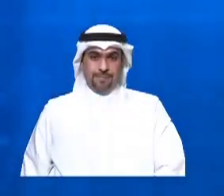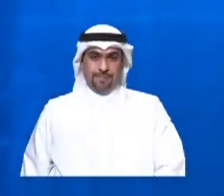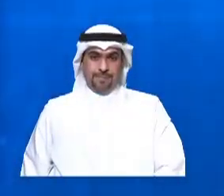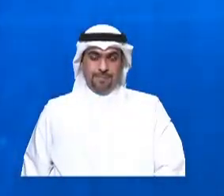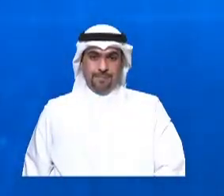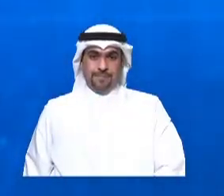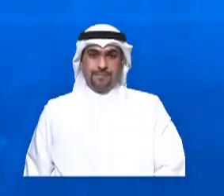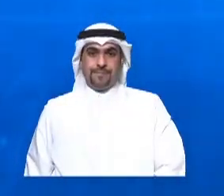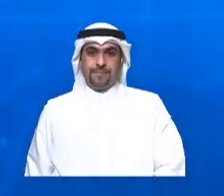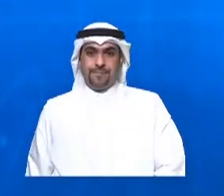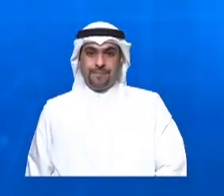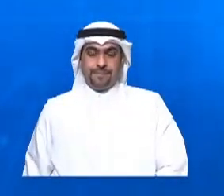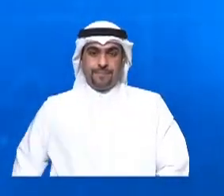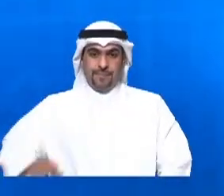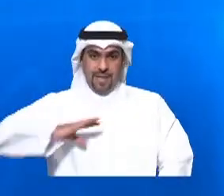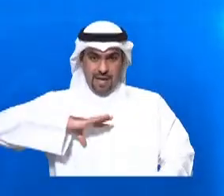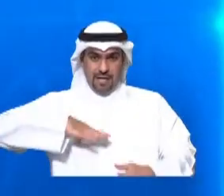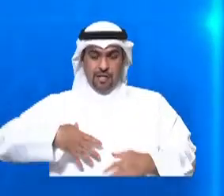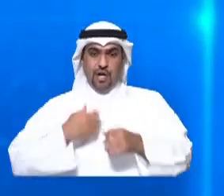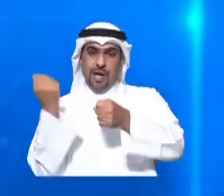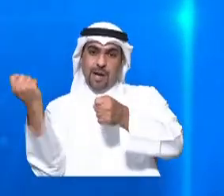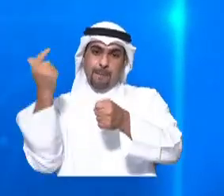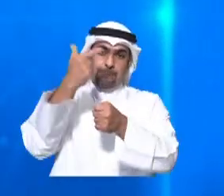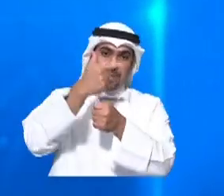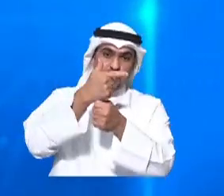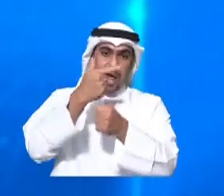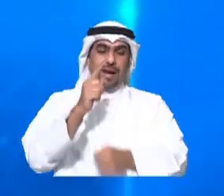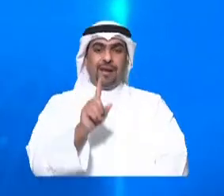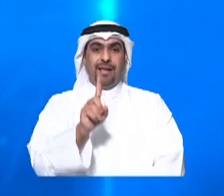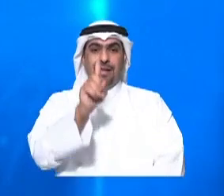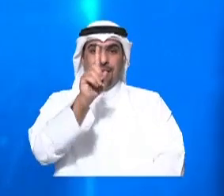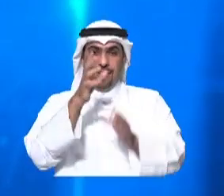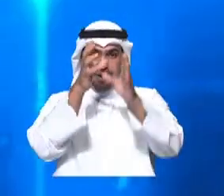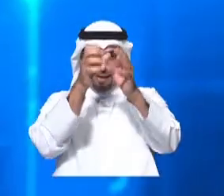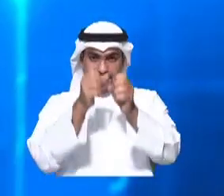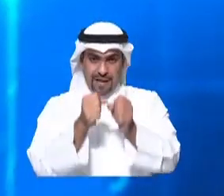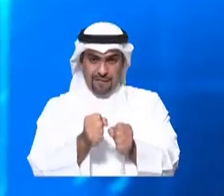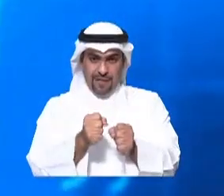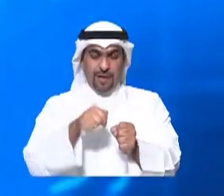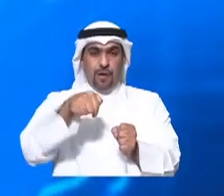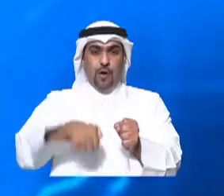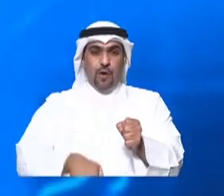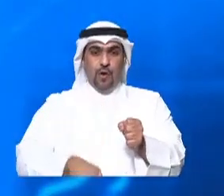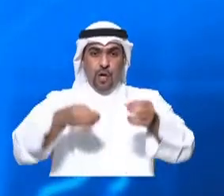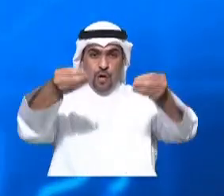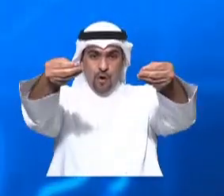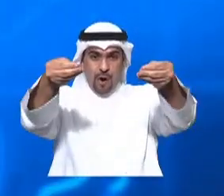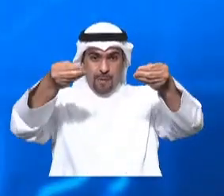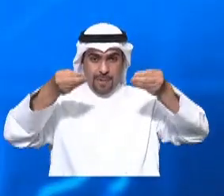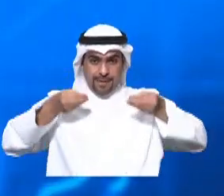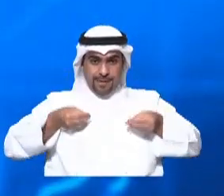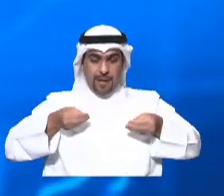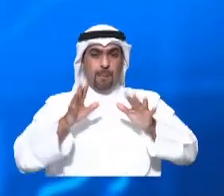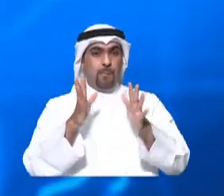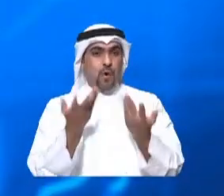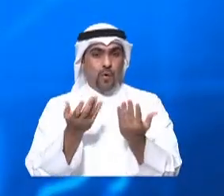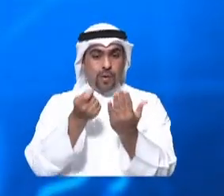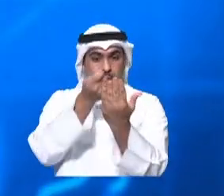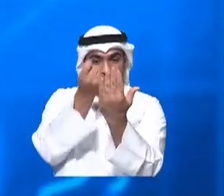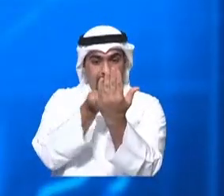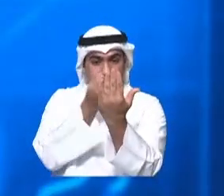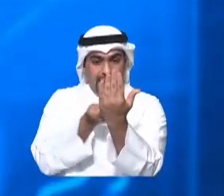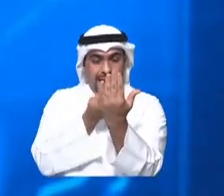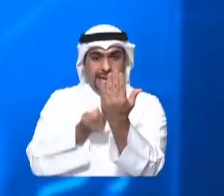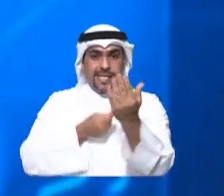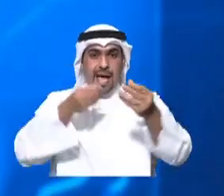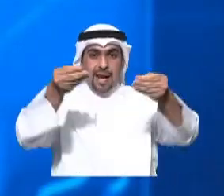تسلم سمو ولي العهد الشيخ مشعل الأحمد الجابر الصباح حفظه الله بقصر بيان صباح اليوم رسالة خطية موجهة إلى